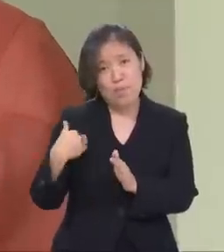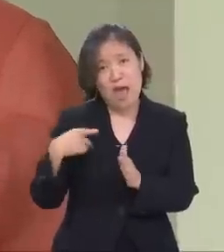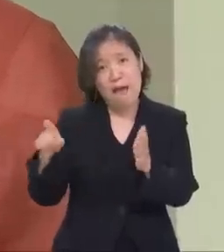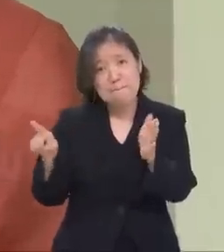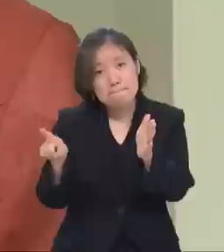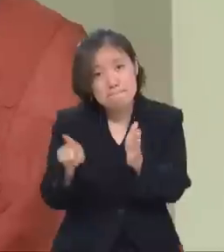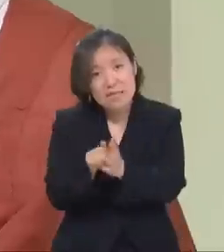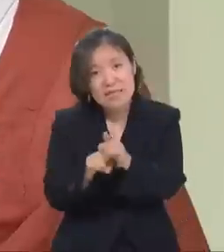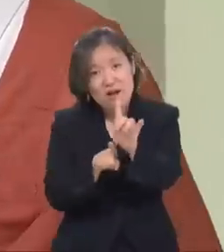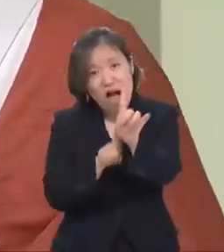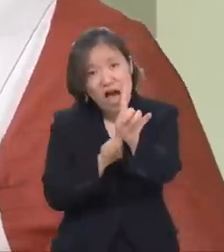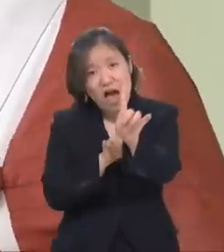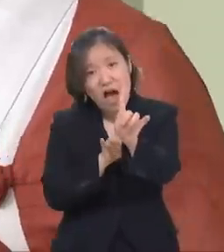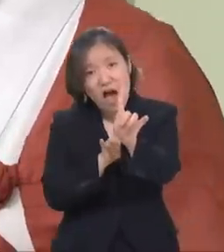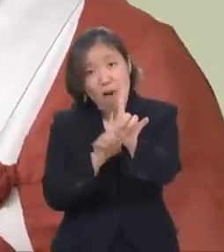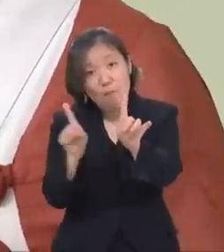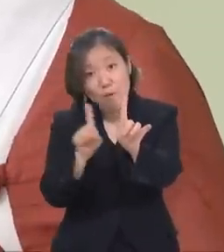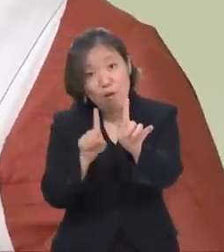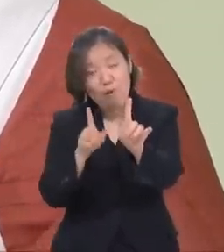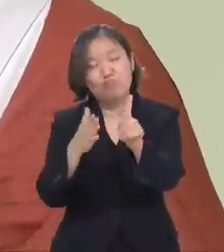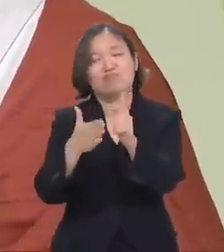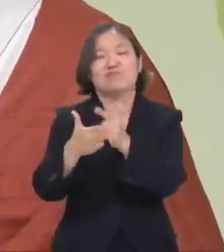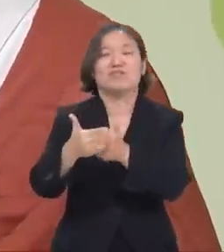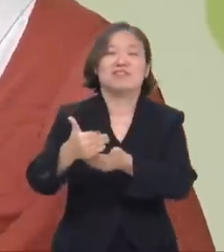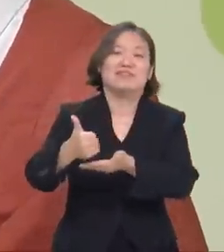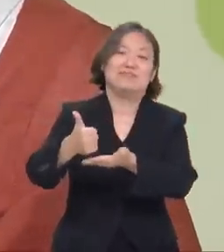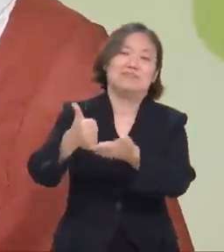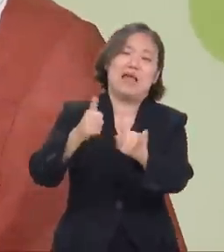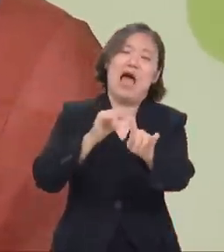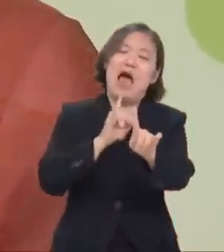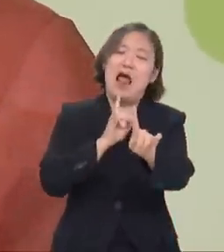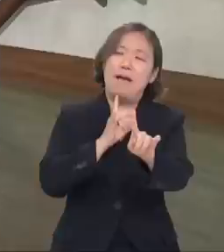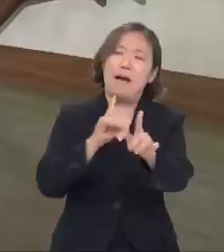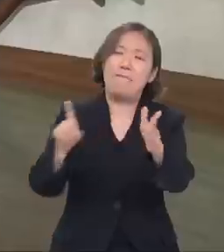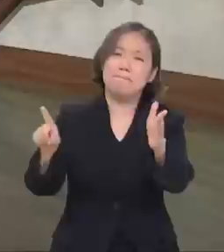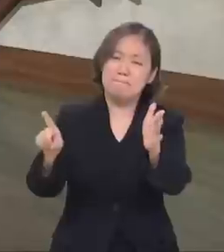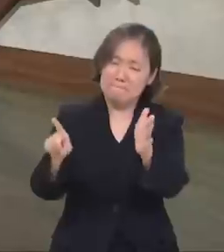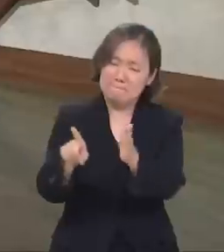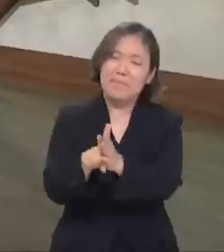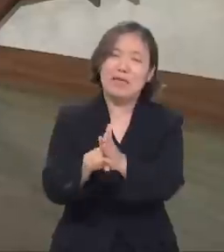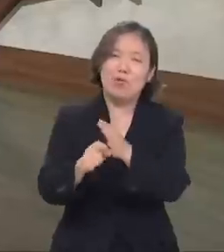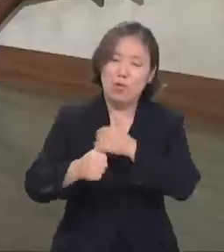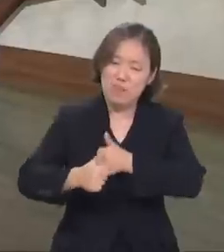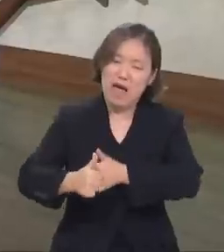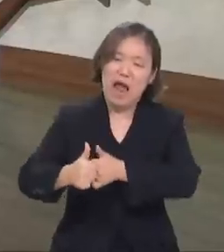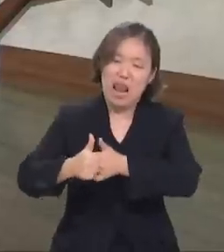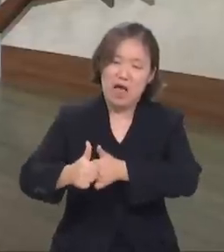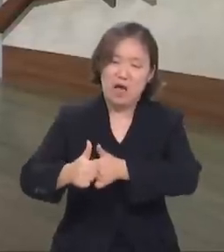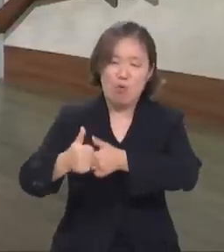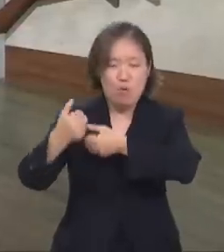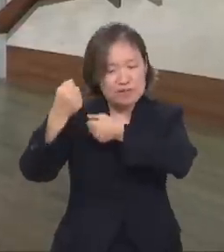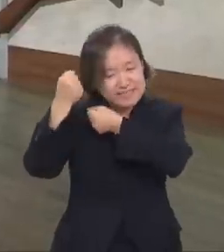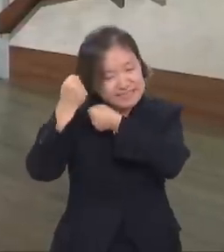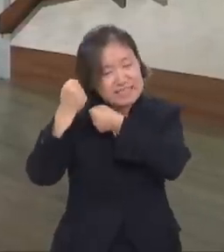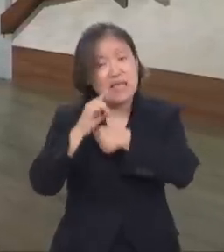것은 오직 부처님 뿐이다 오직 부처님을